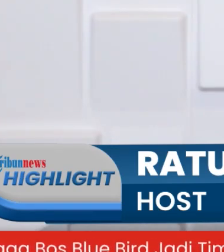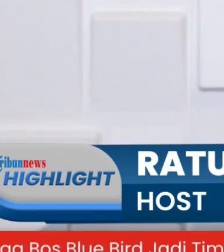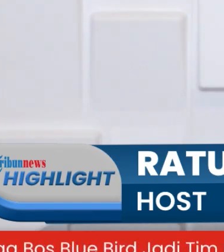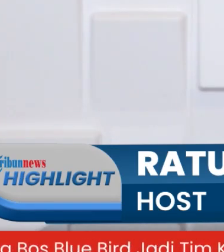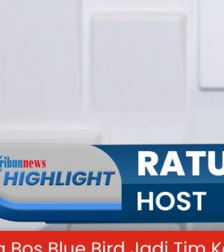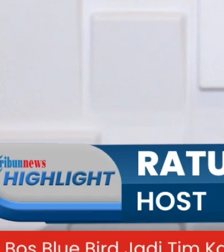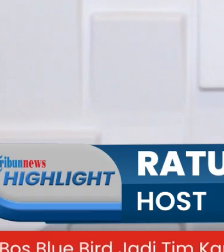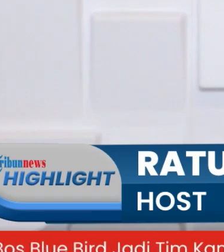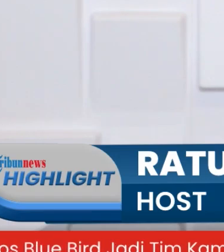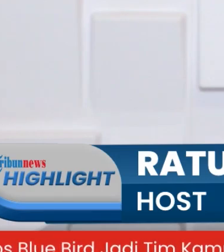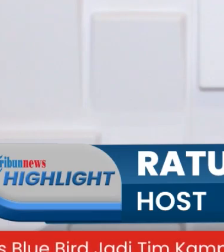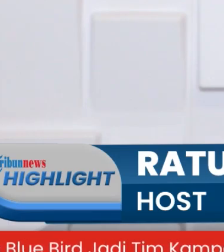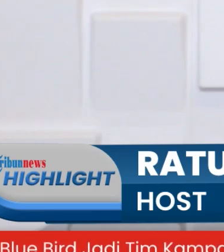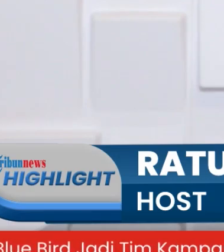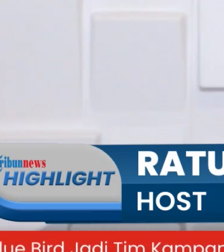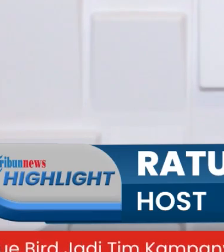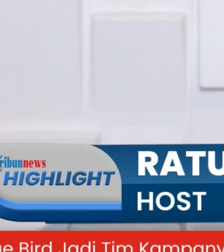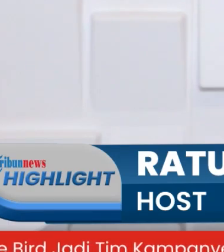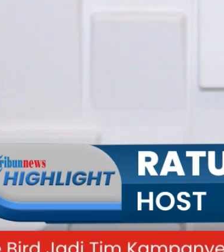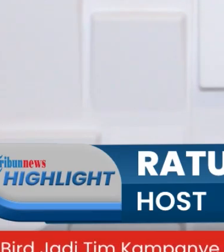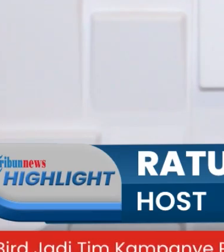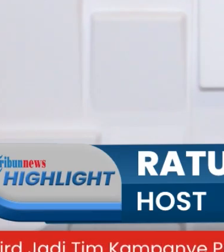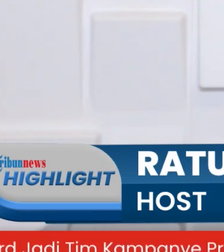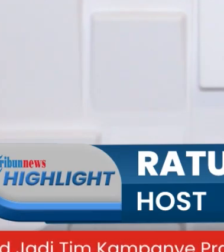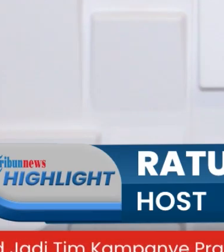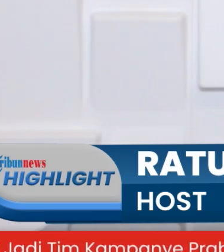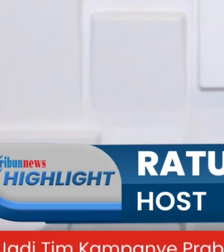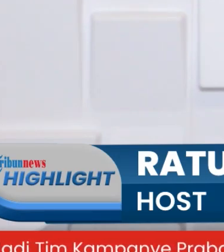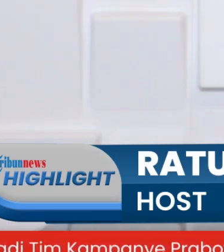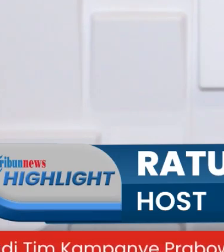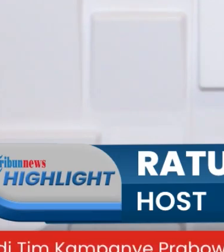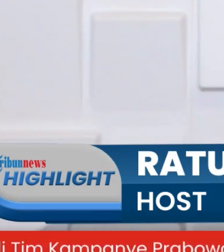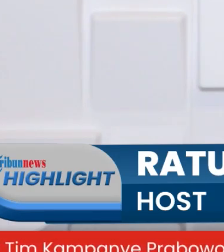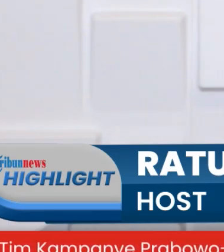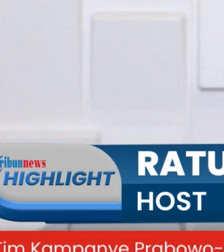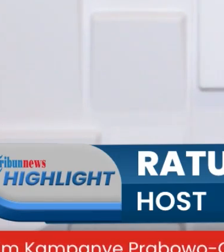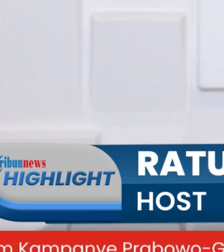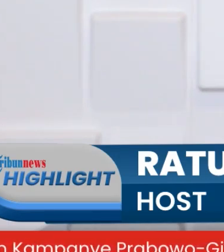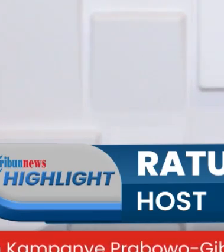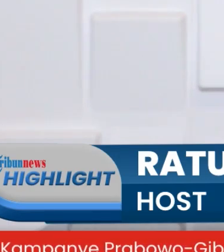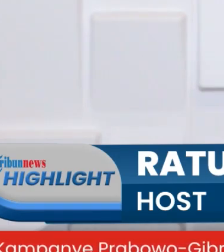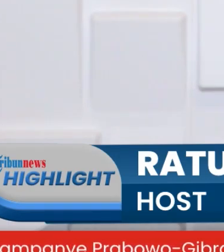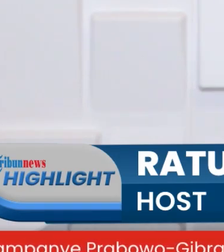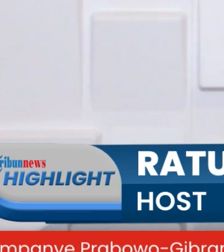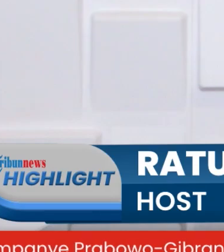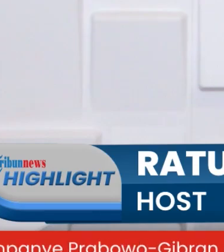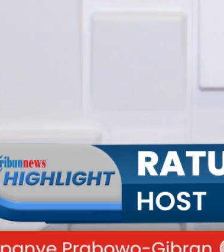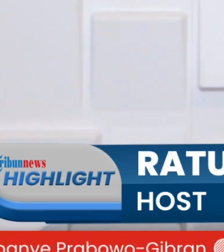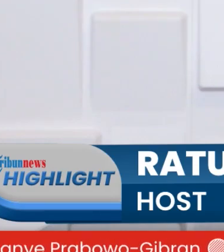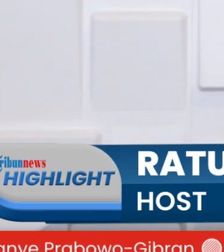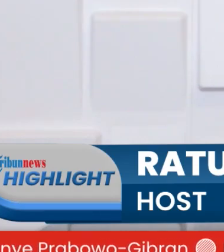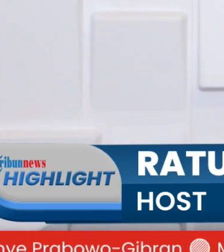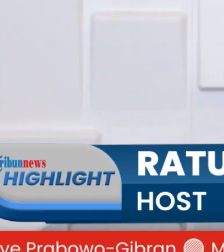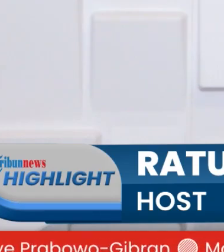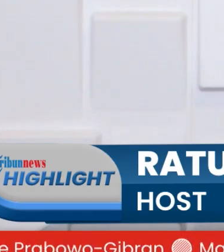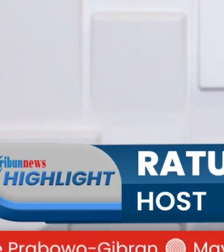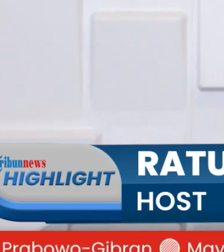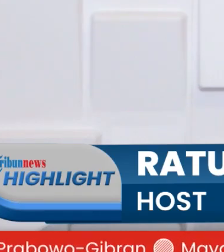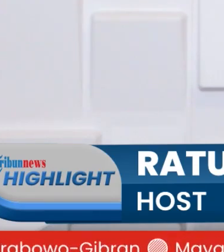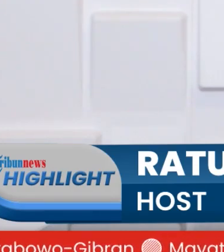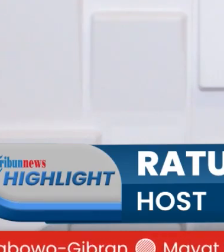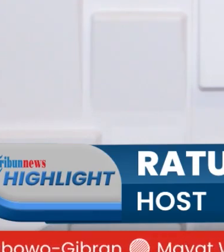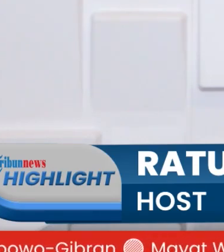pelanggaran kode etik Hakim dalam perkara batas usia caprescpres kami sudah merangkum putusan lengkap mkmk